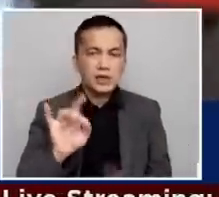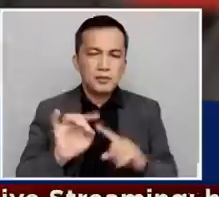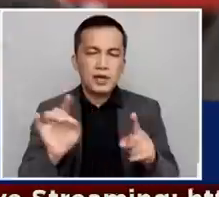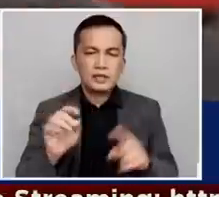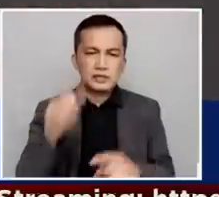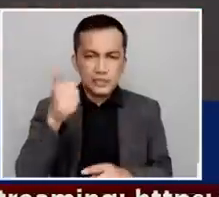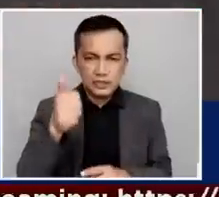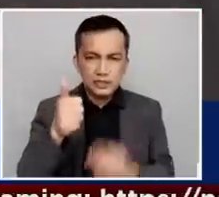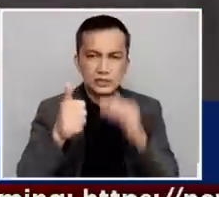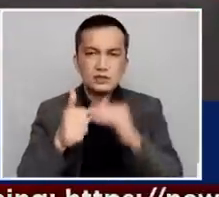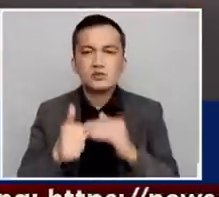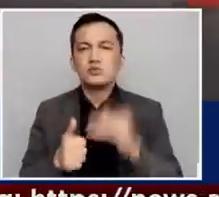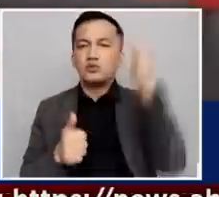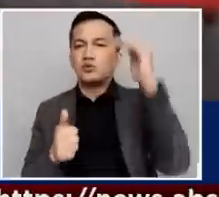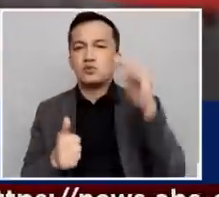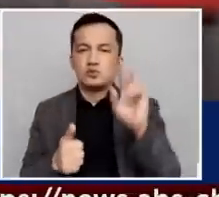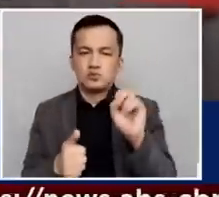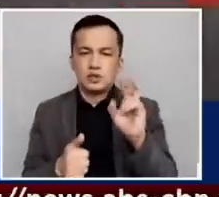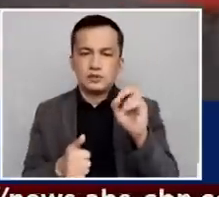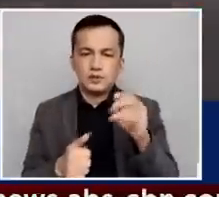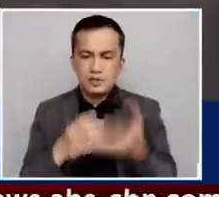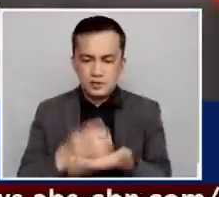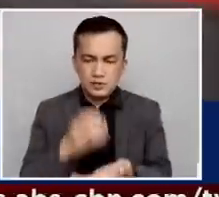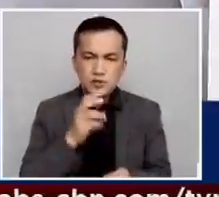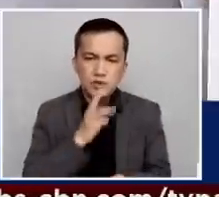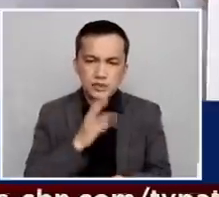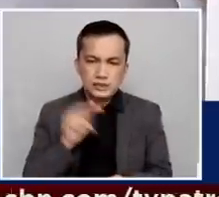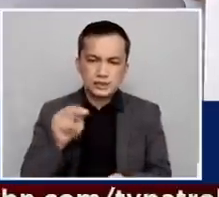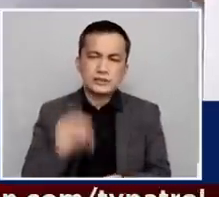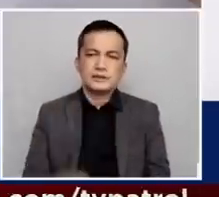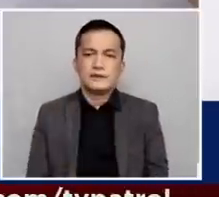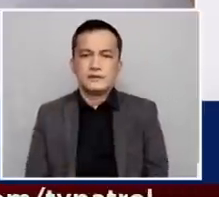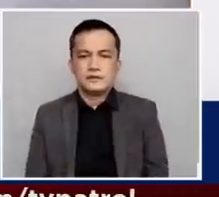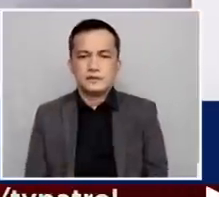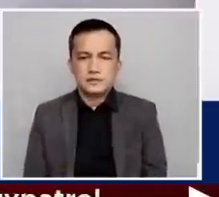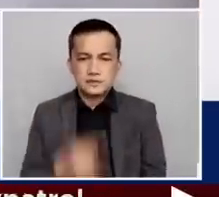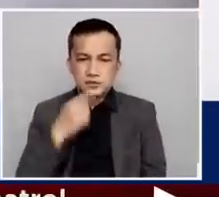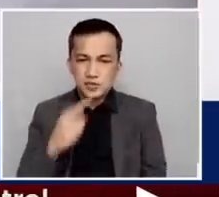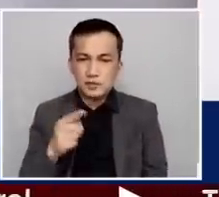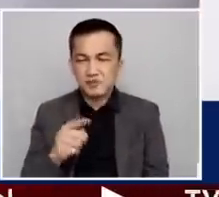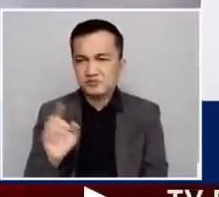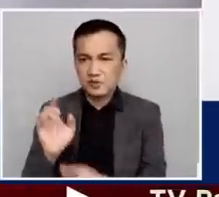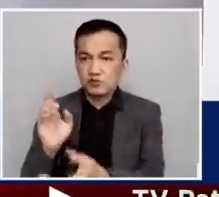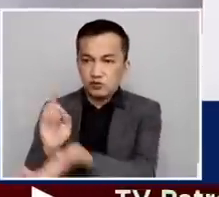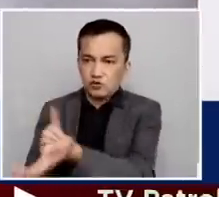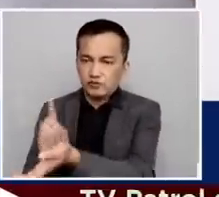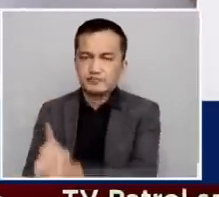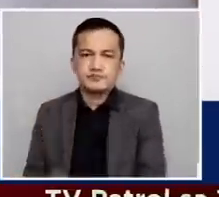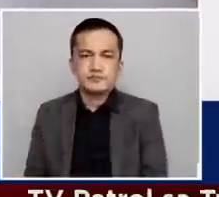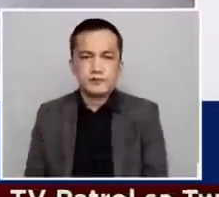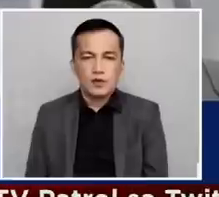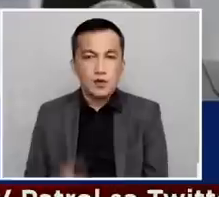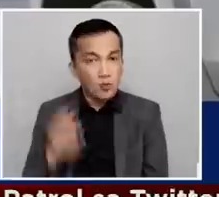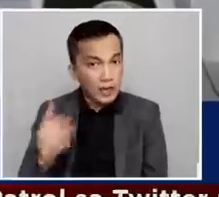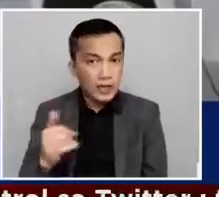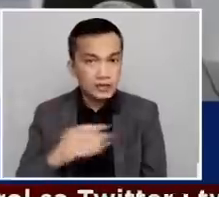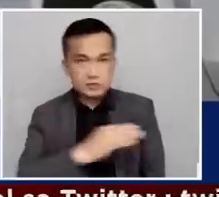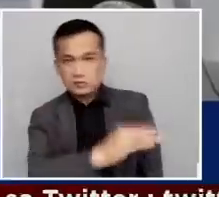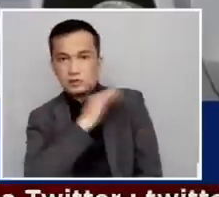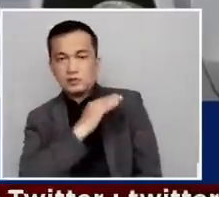10 hanggang 12 basong tubig ang kailangan, ayon sa isang doktor. Ito ay para maiwasan